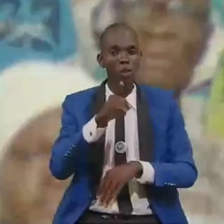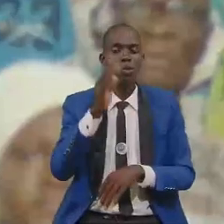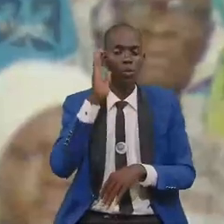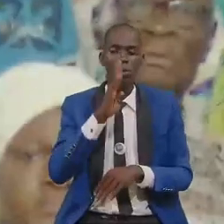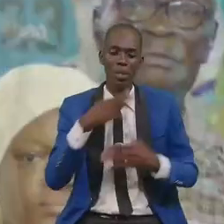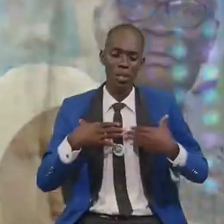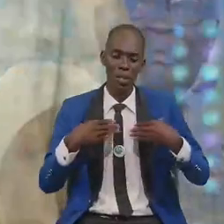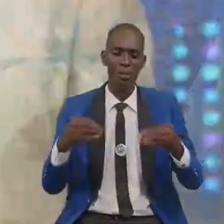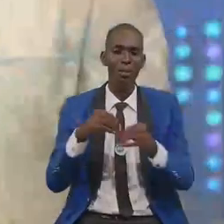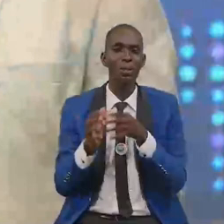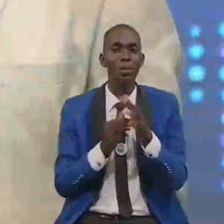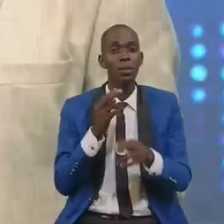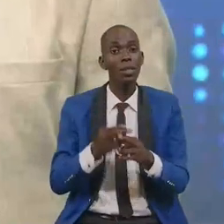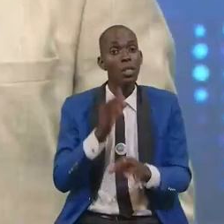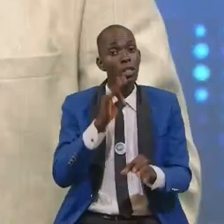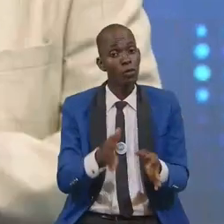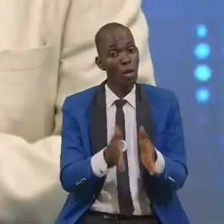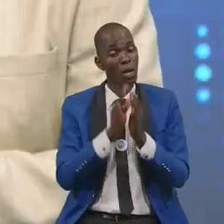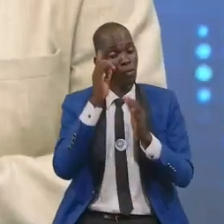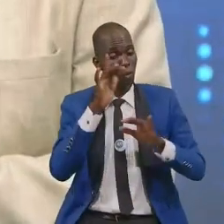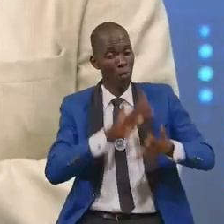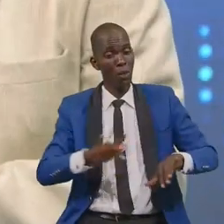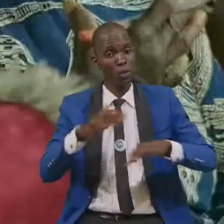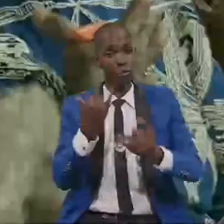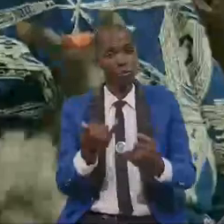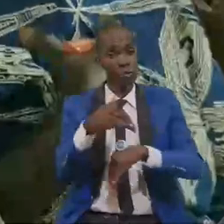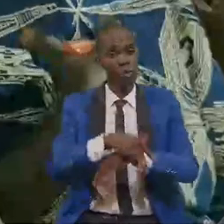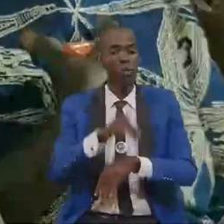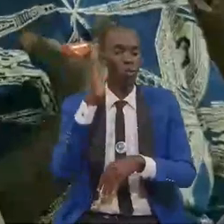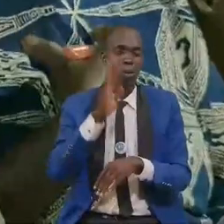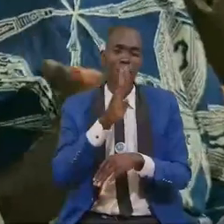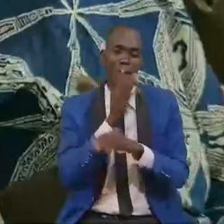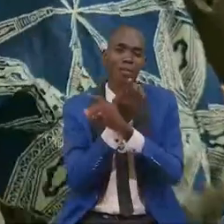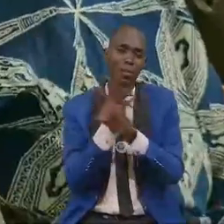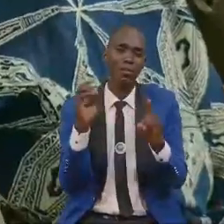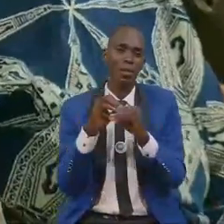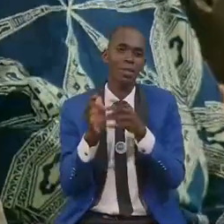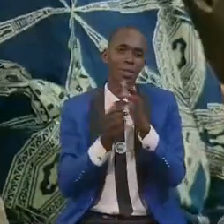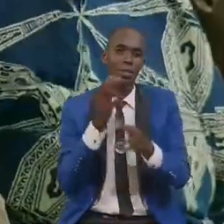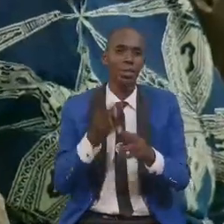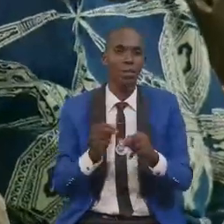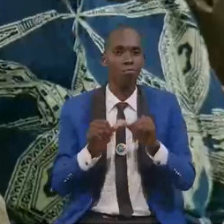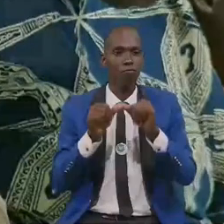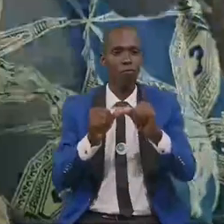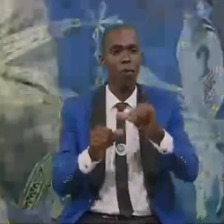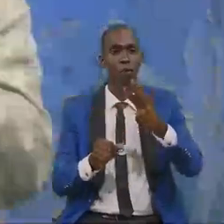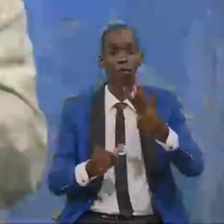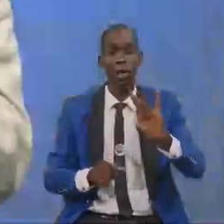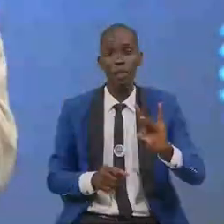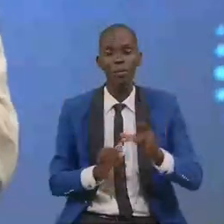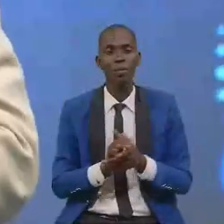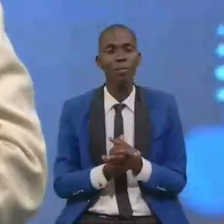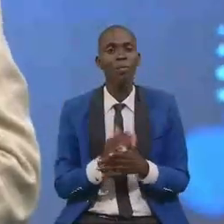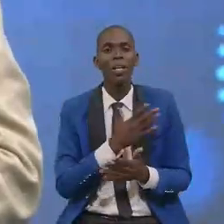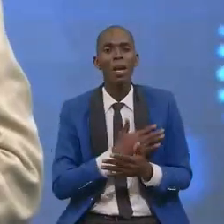miséricorde ce soir tu seras délivré au nom de Jésus voyons le 25 48 verset 48